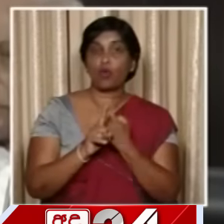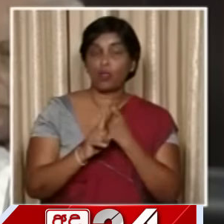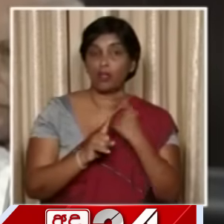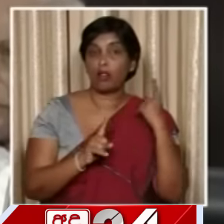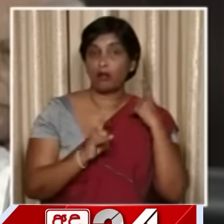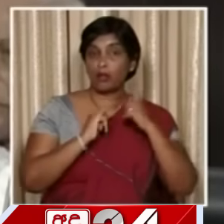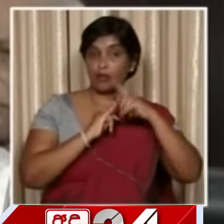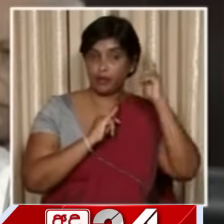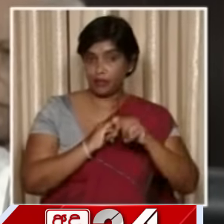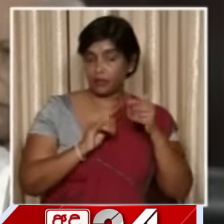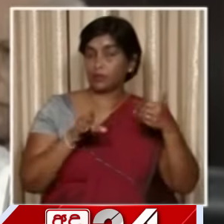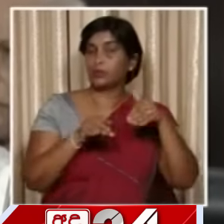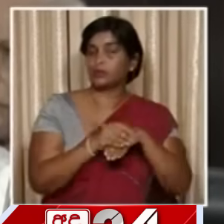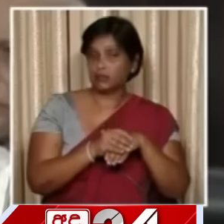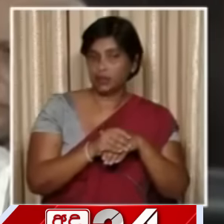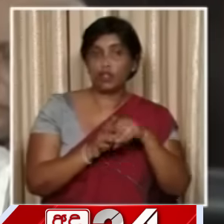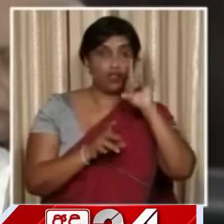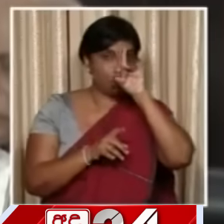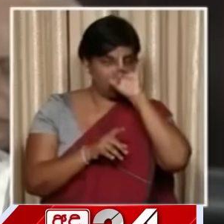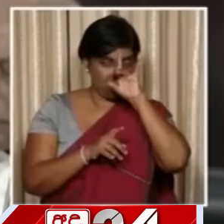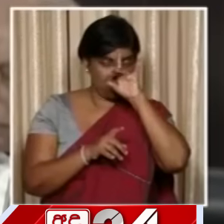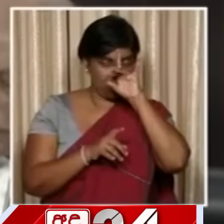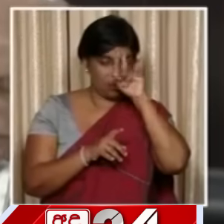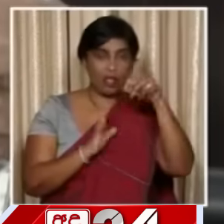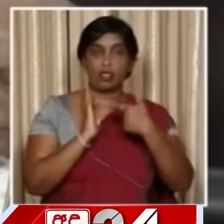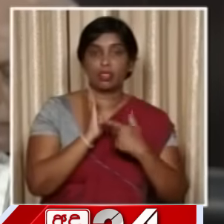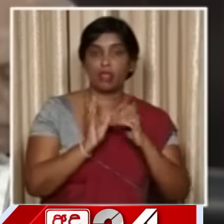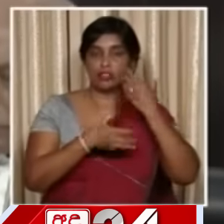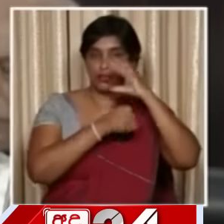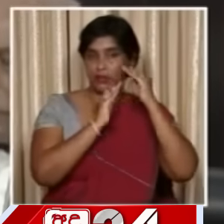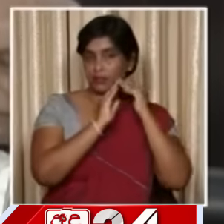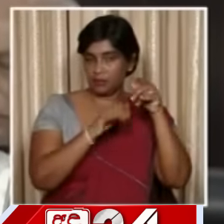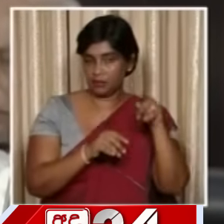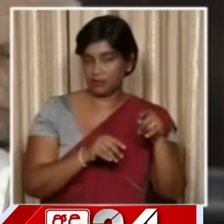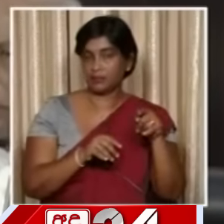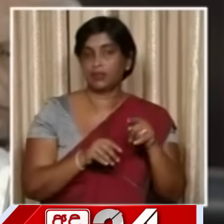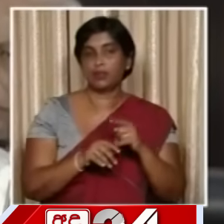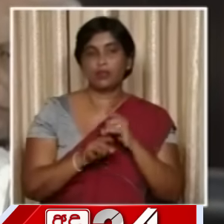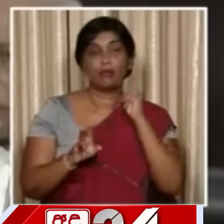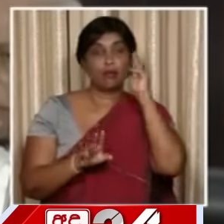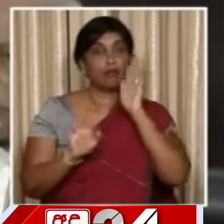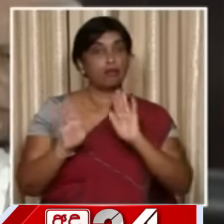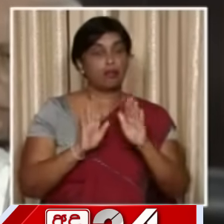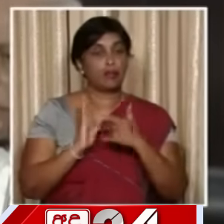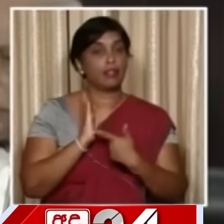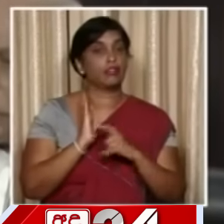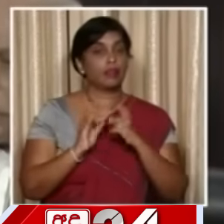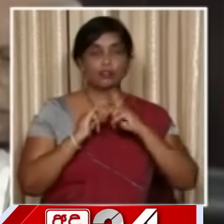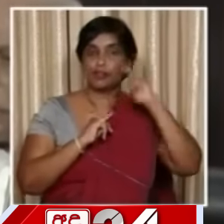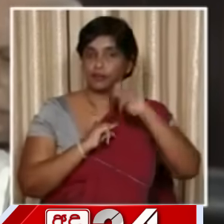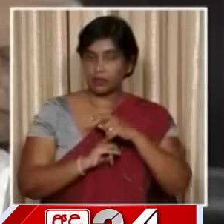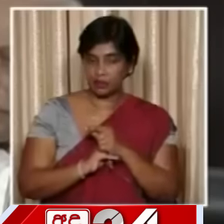ආරක්ෂක විශ්වවිද්‍යාලය යටතේ කුරුණෑගල තාක්ෂණ විශ්වවිද්‍යාලය, කලමනාකාරා තාක්ෂණ